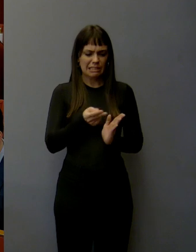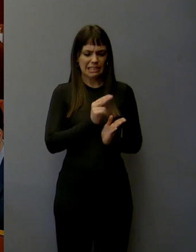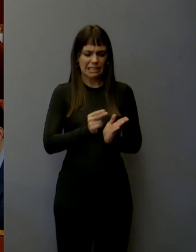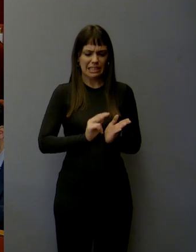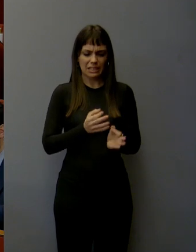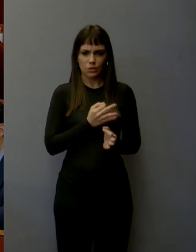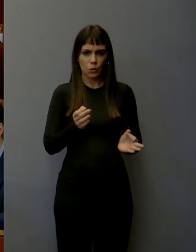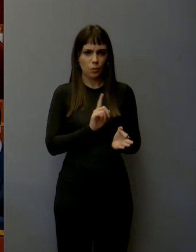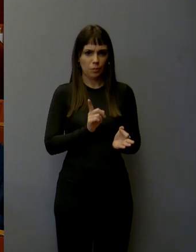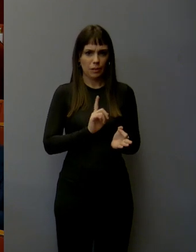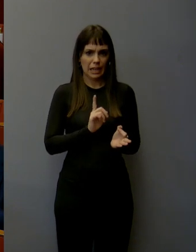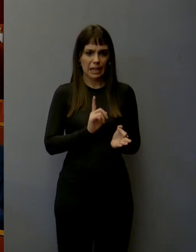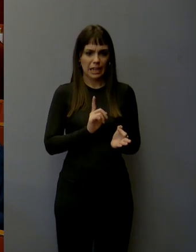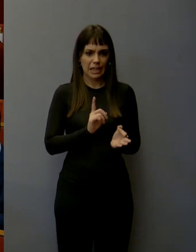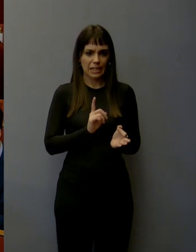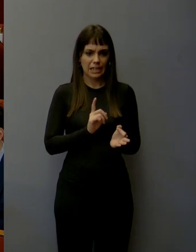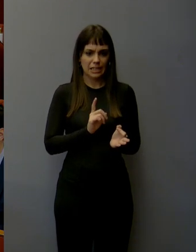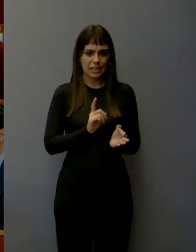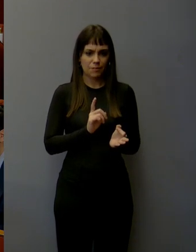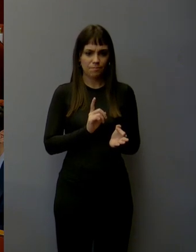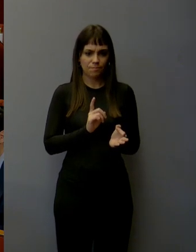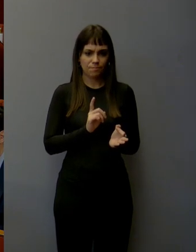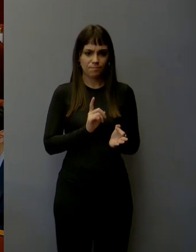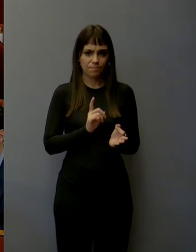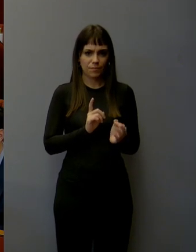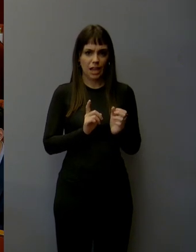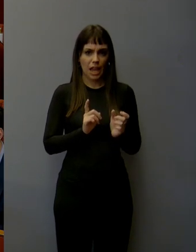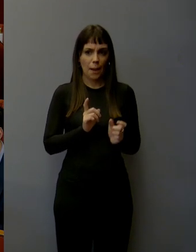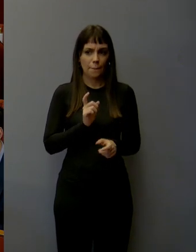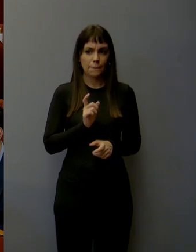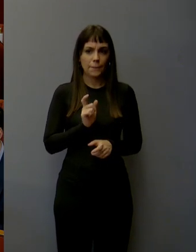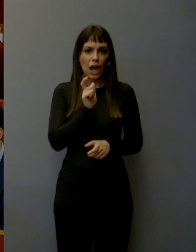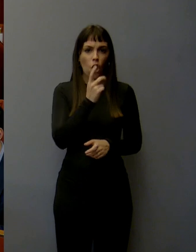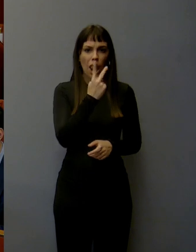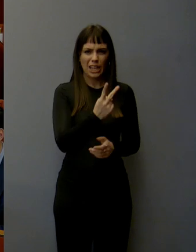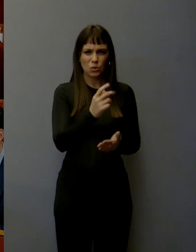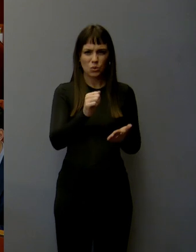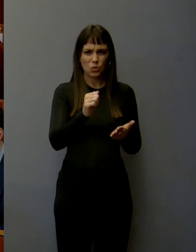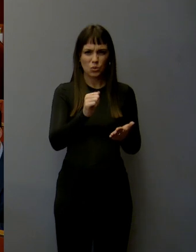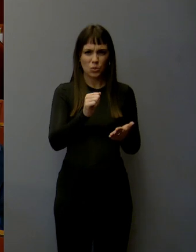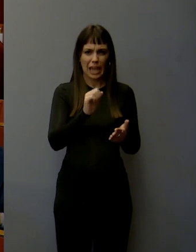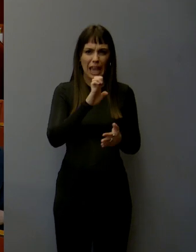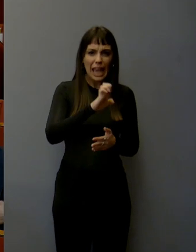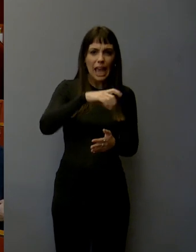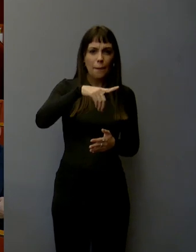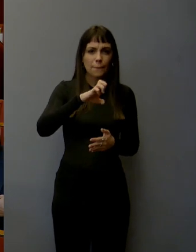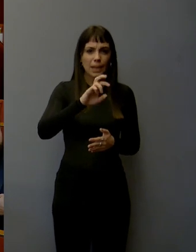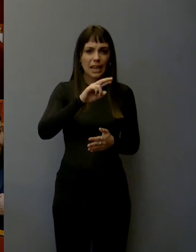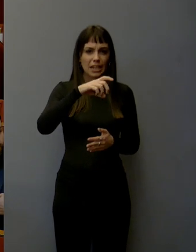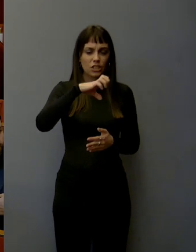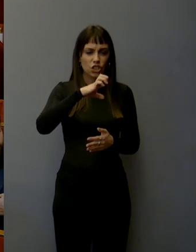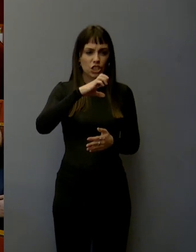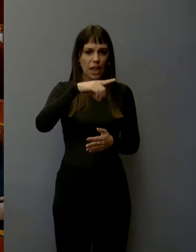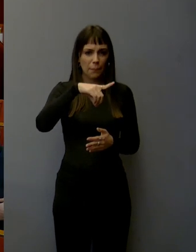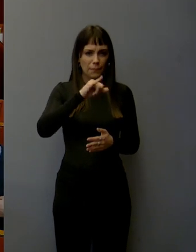forse avrei dovuto eliminare la parola le due parole e percepita e leggendo il documento unico